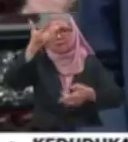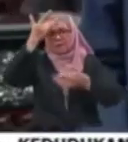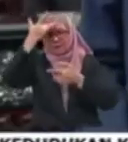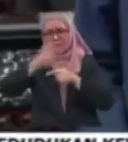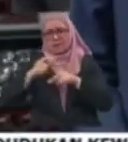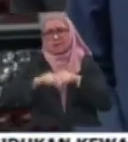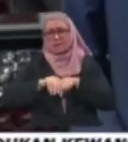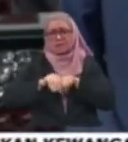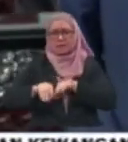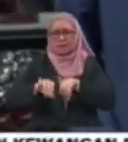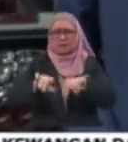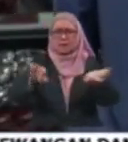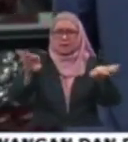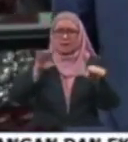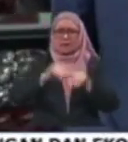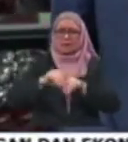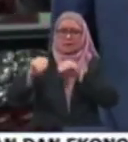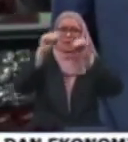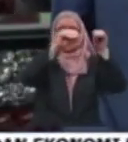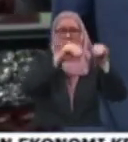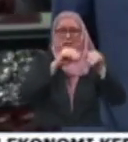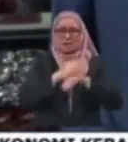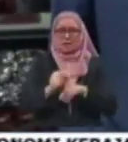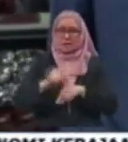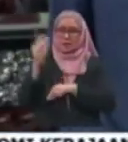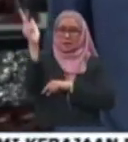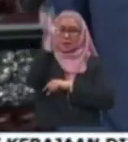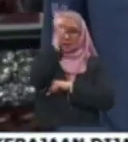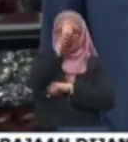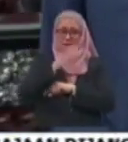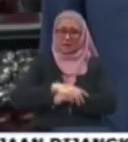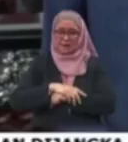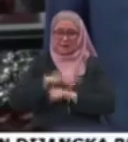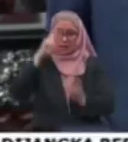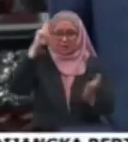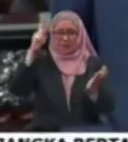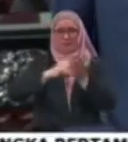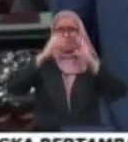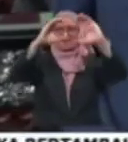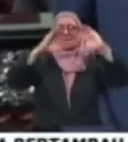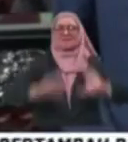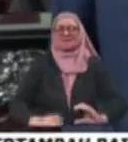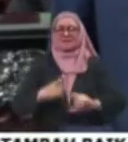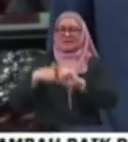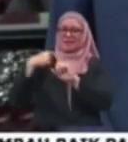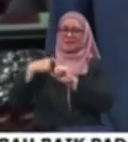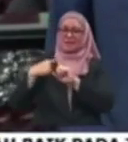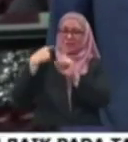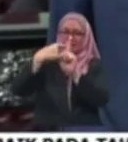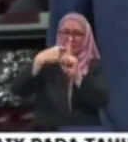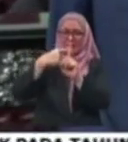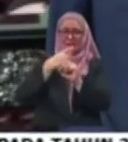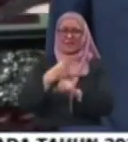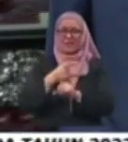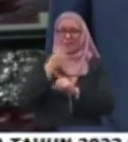telah mengenal pasti langkah proaktif meningkatkan kesiapsiagaan hospital